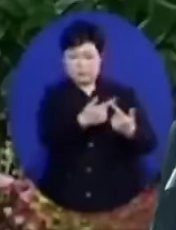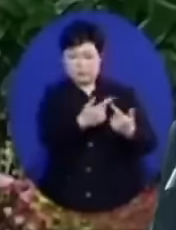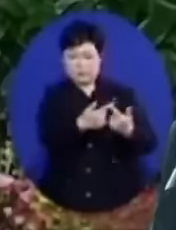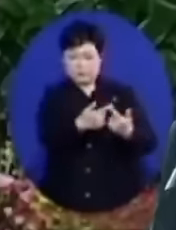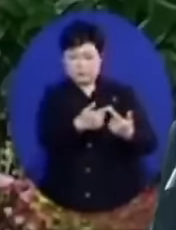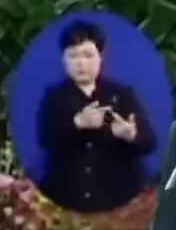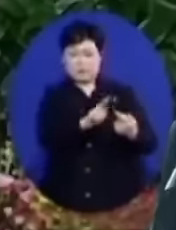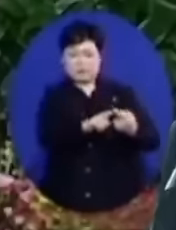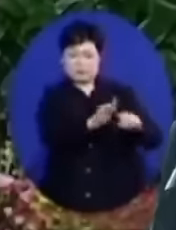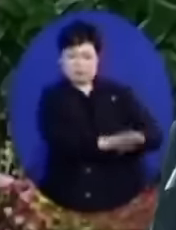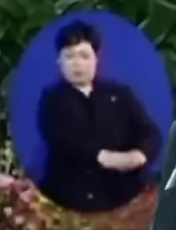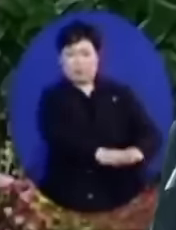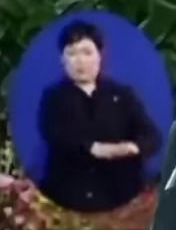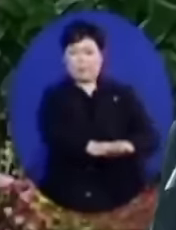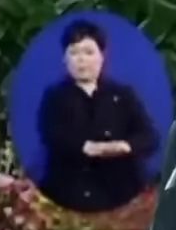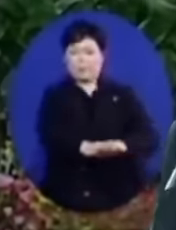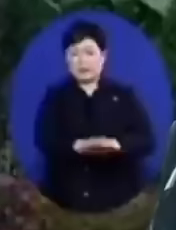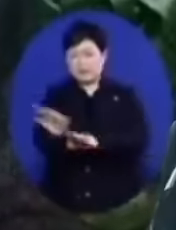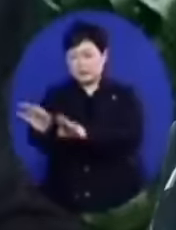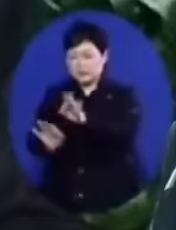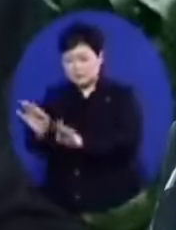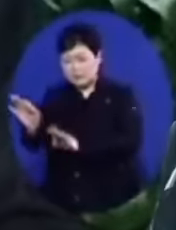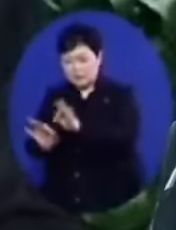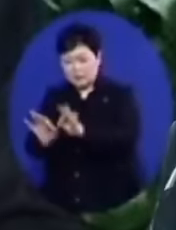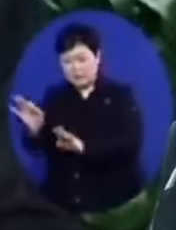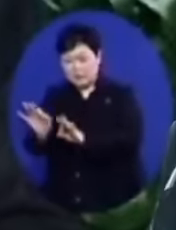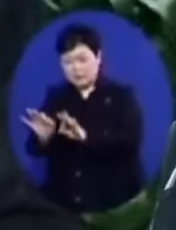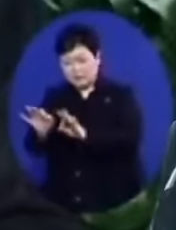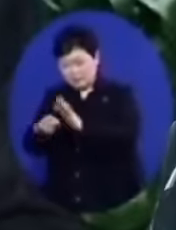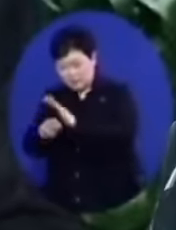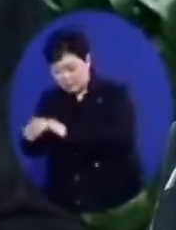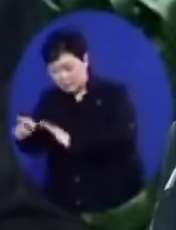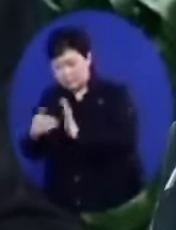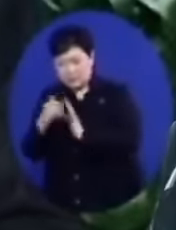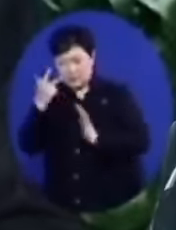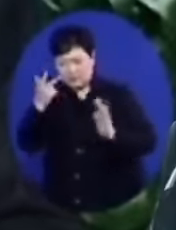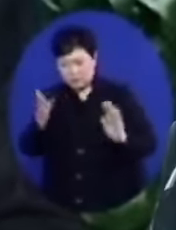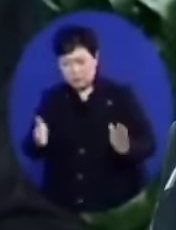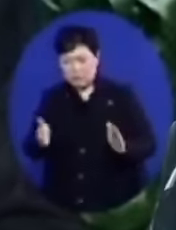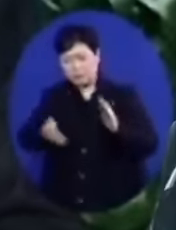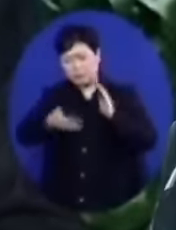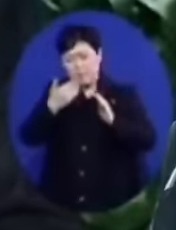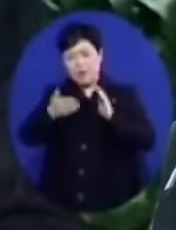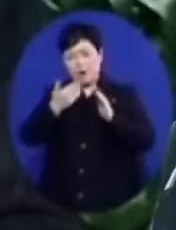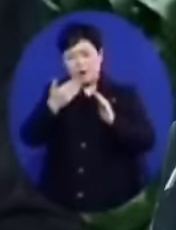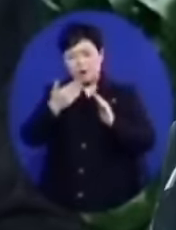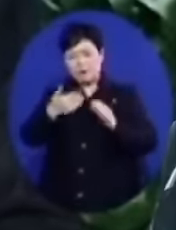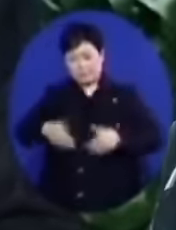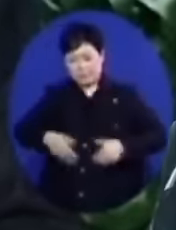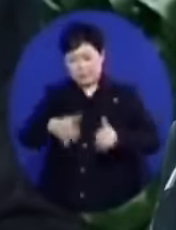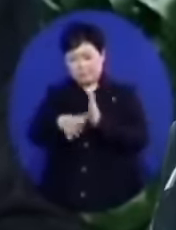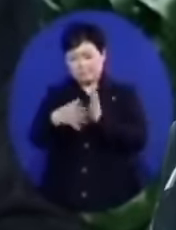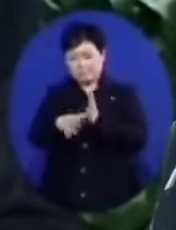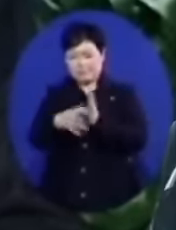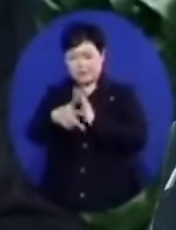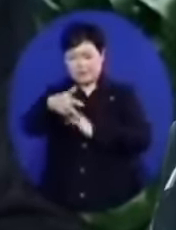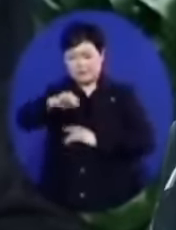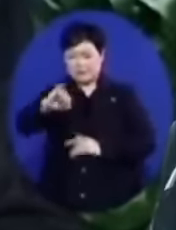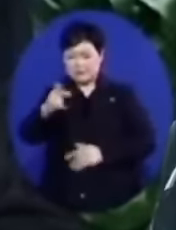진장에 남겨두고 장보러 하십니다. 일주일 먹을 식료품을 진장에서